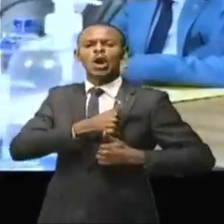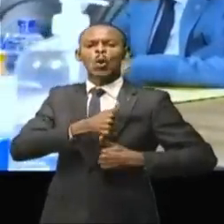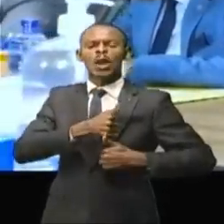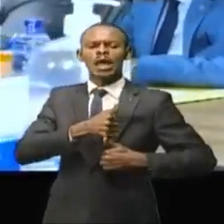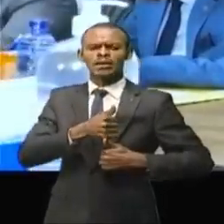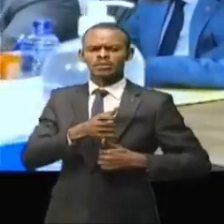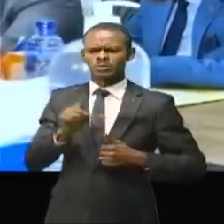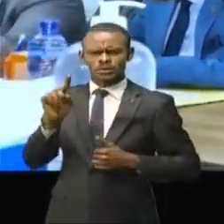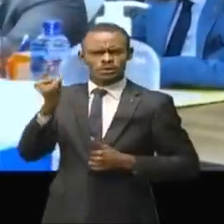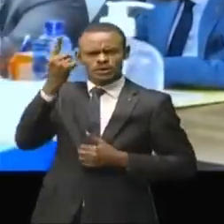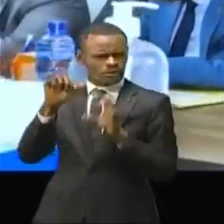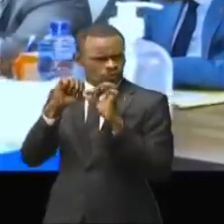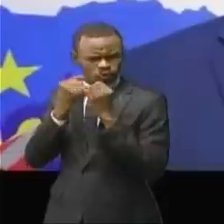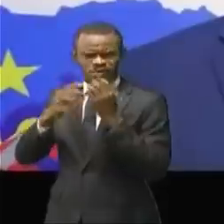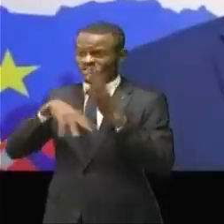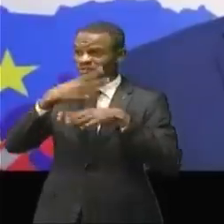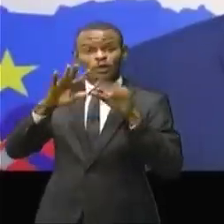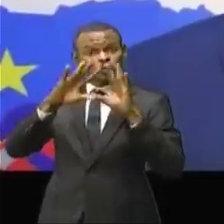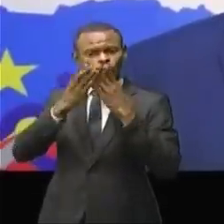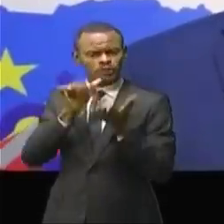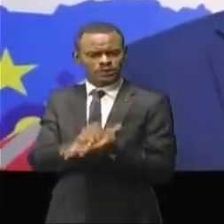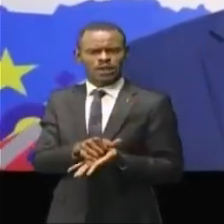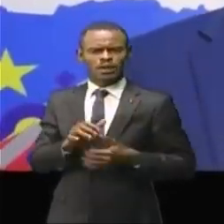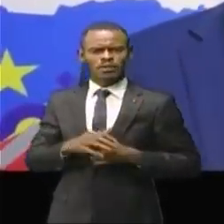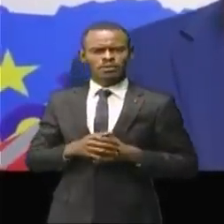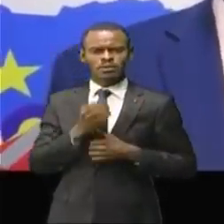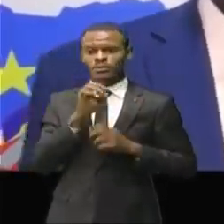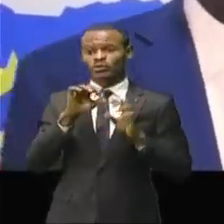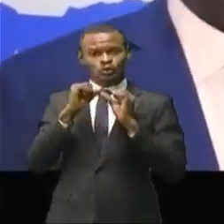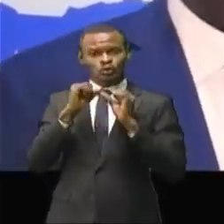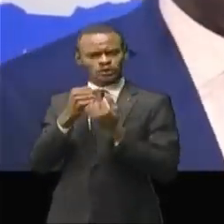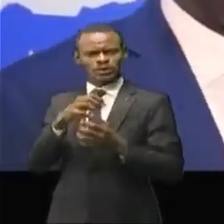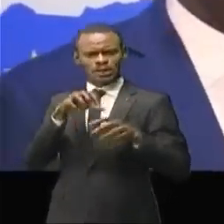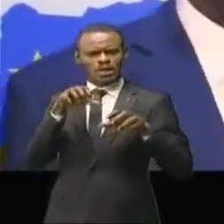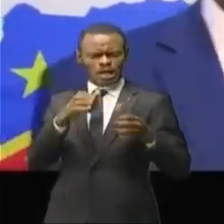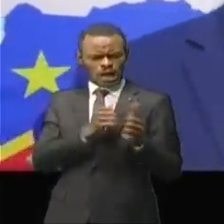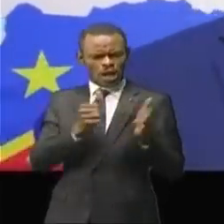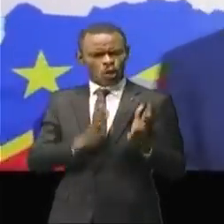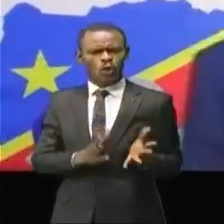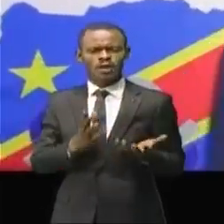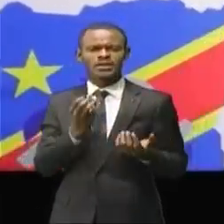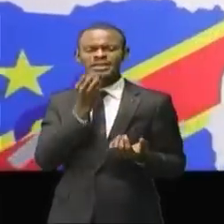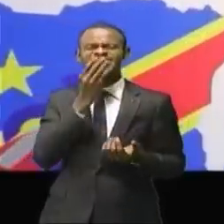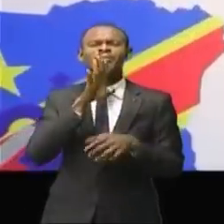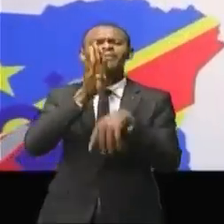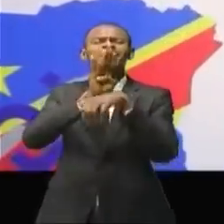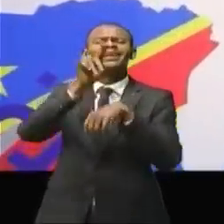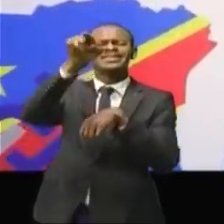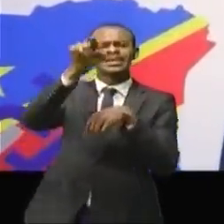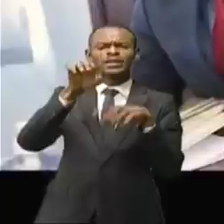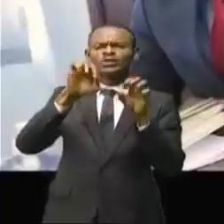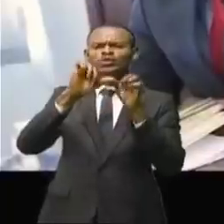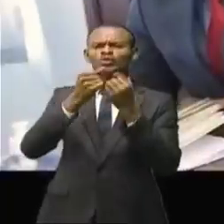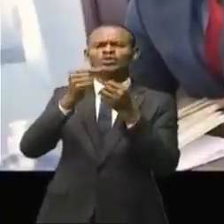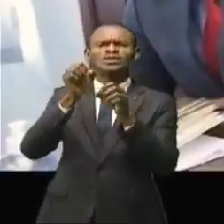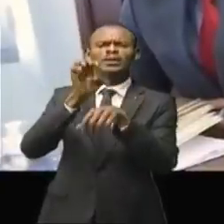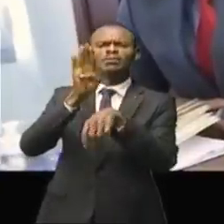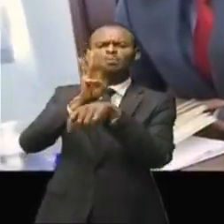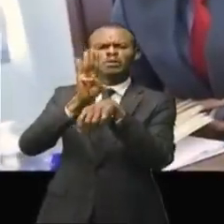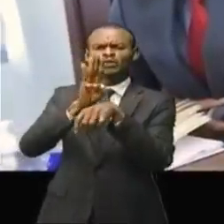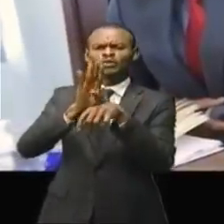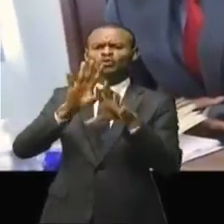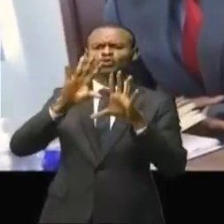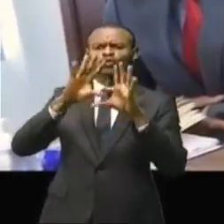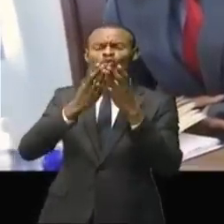qui le fait c'est une société angolaise vous allez au congo-brazin c'est une société qui est là mais la majorité des capitaux